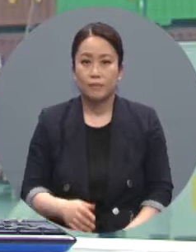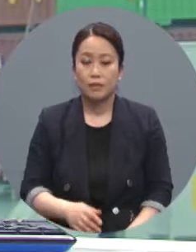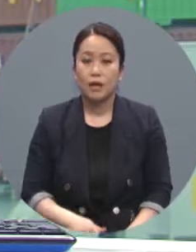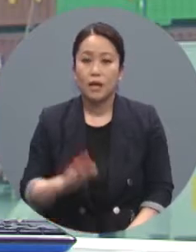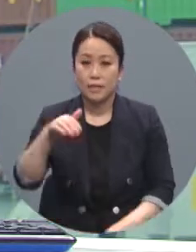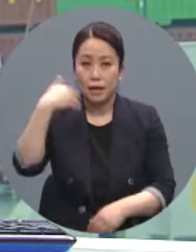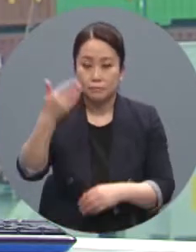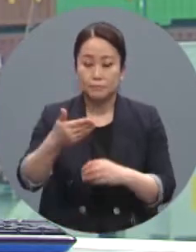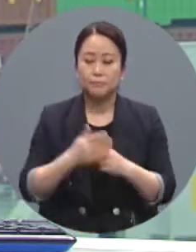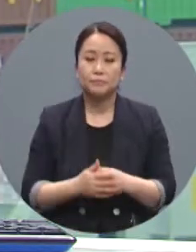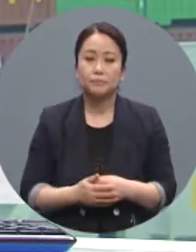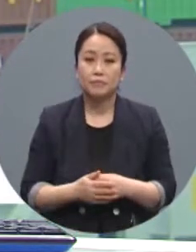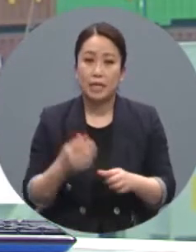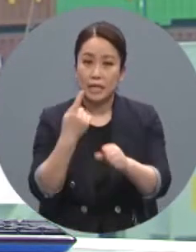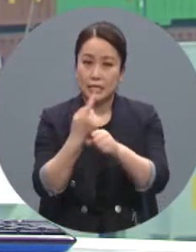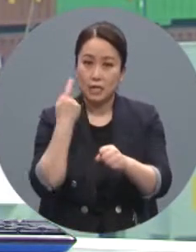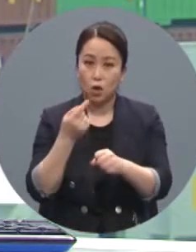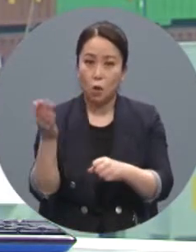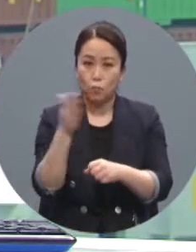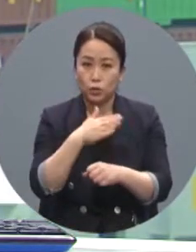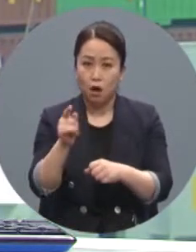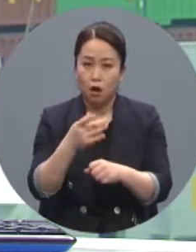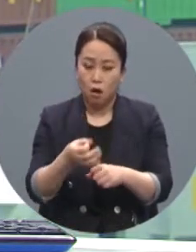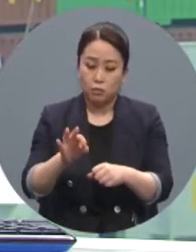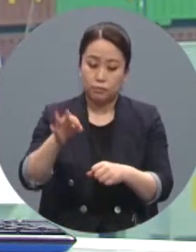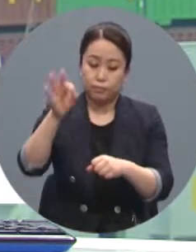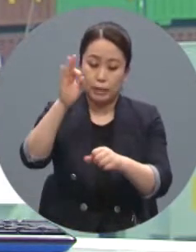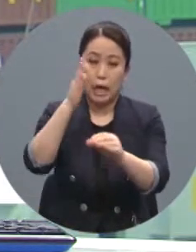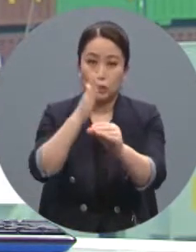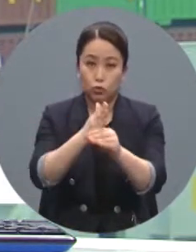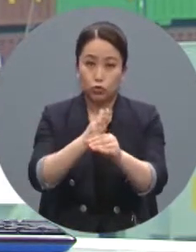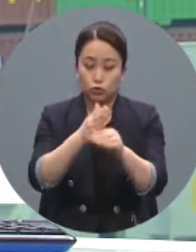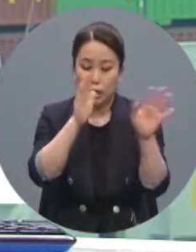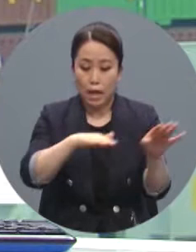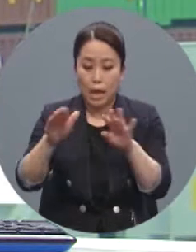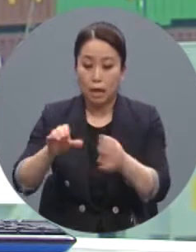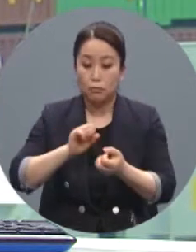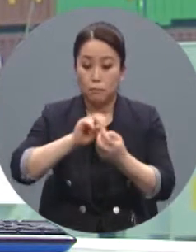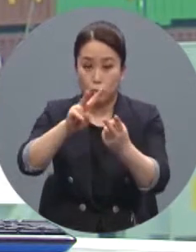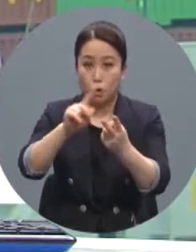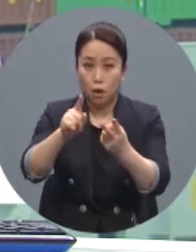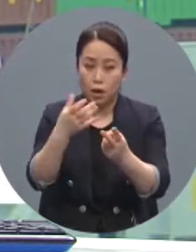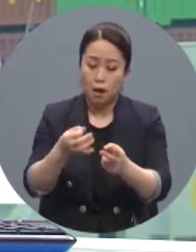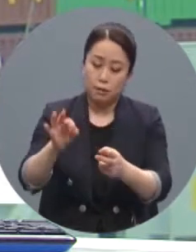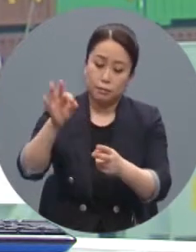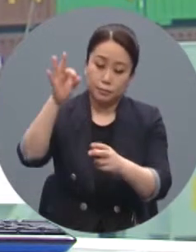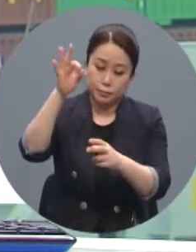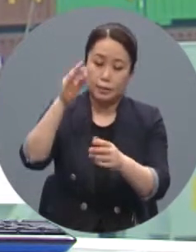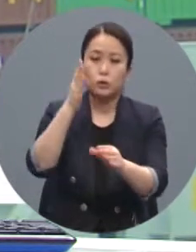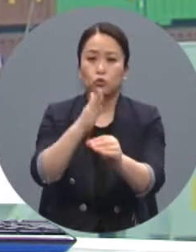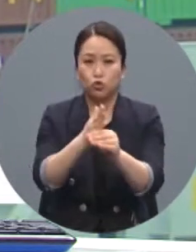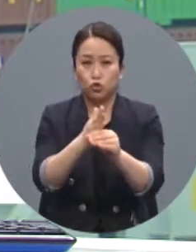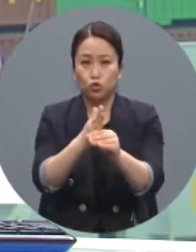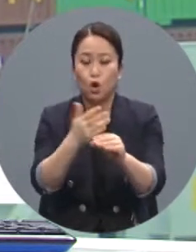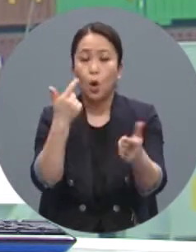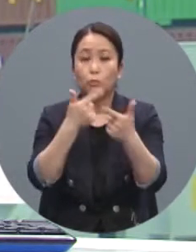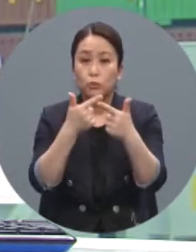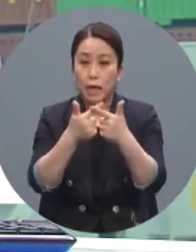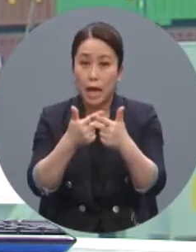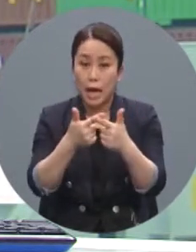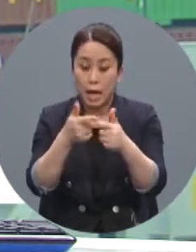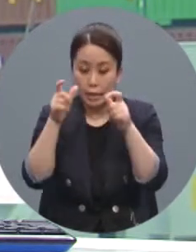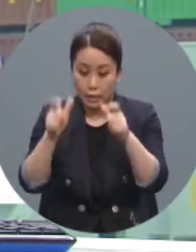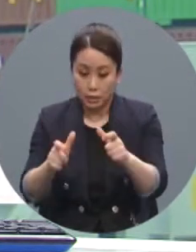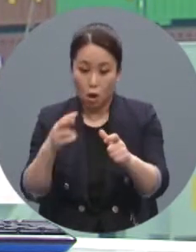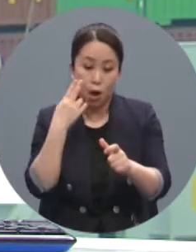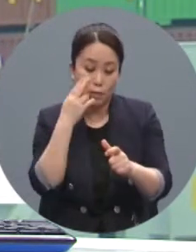네, 다음 소식입니다. 지난해부터 치솟던 해운운임이 꺾일 줄 모르고 고공행진을 이어가고 있습니다. 부산에서 미국